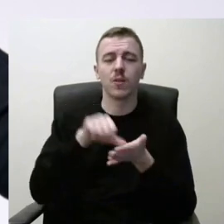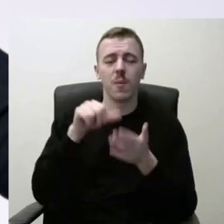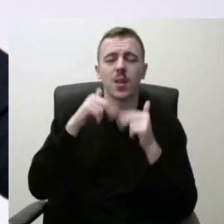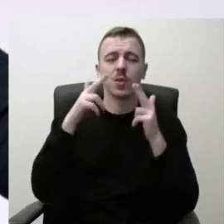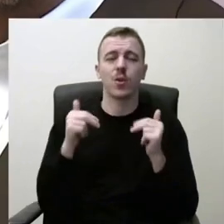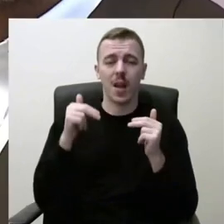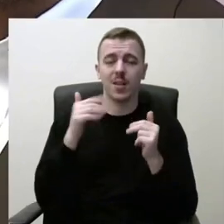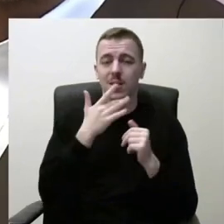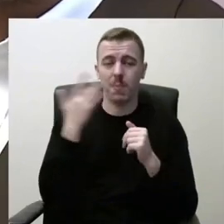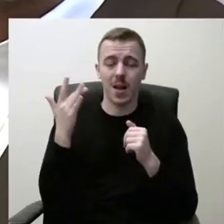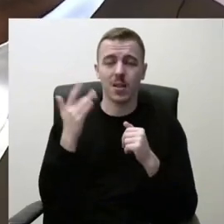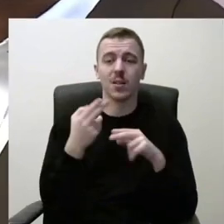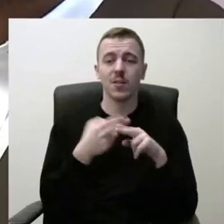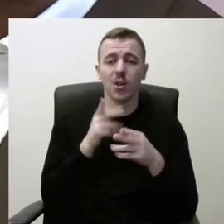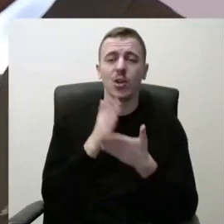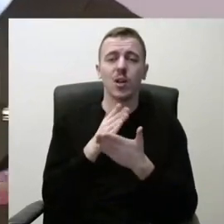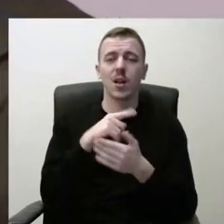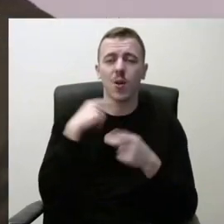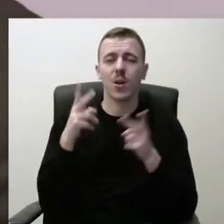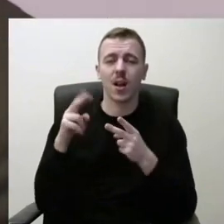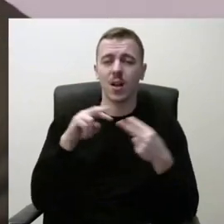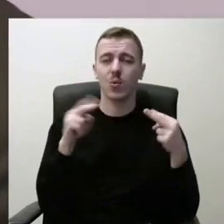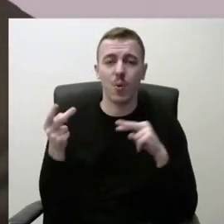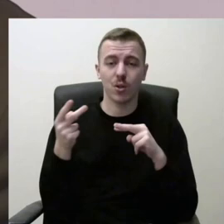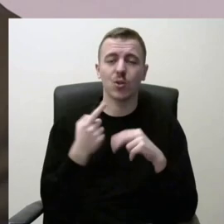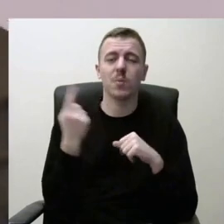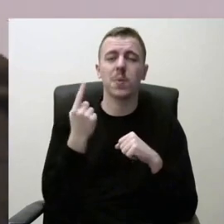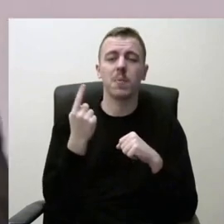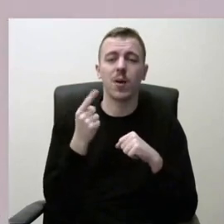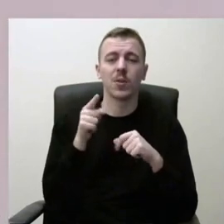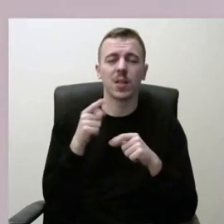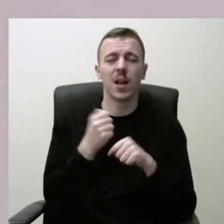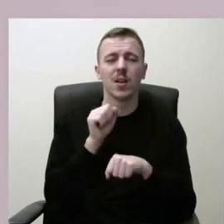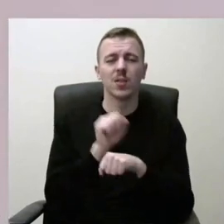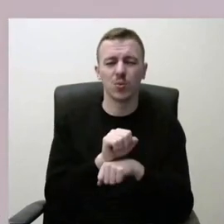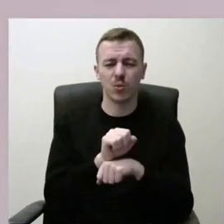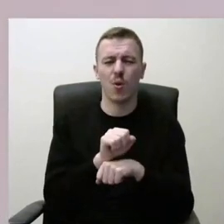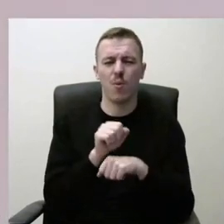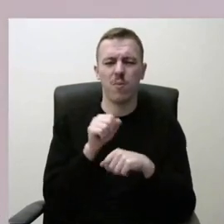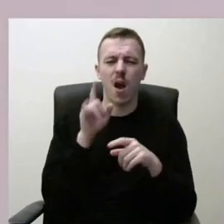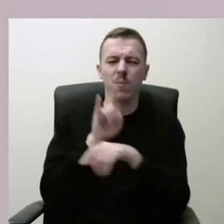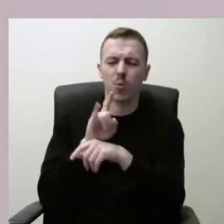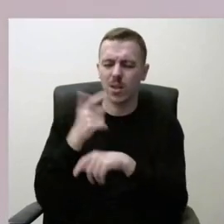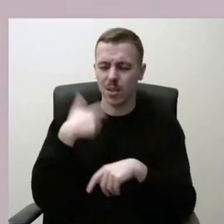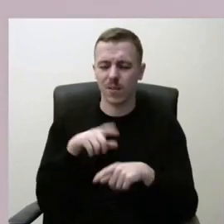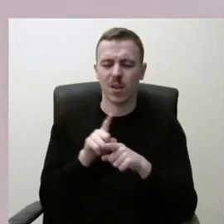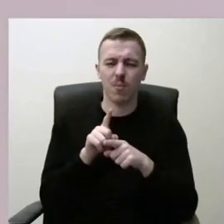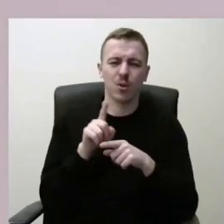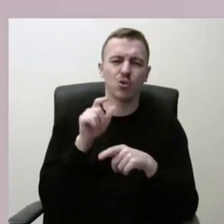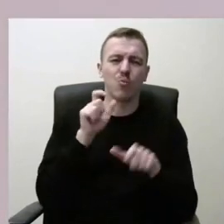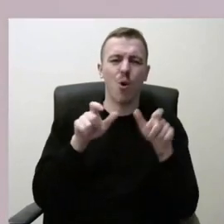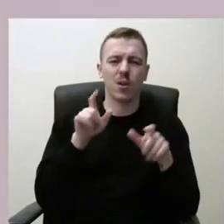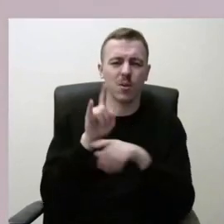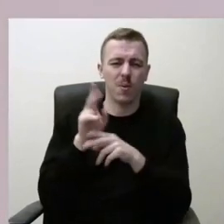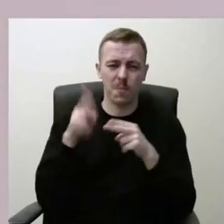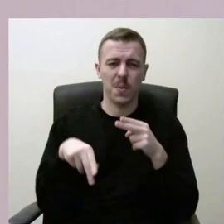partijas, tai daug yra reikalingų pokyčių ir pirmiausia, nustoti apgaudinėti save ir žmonės, nes ir kairė, ir dešinė visą laiką,